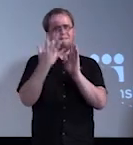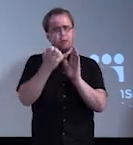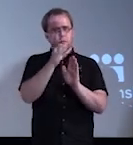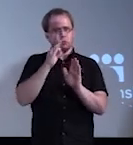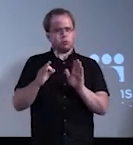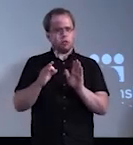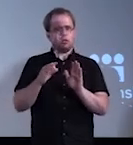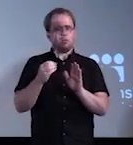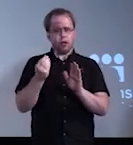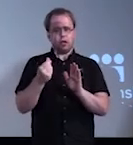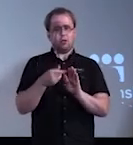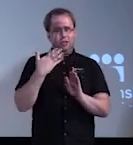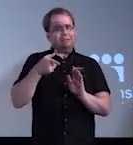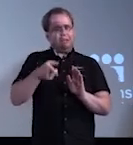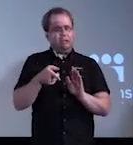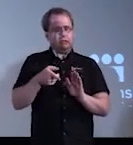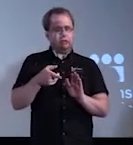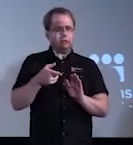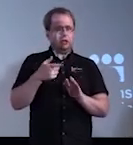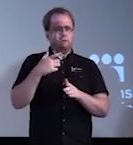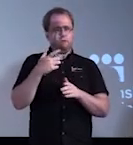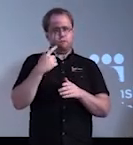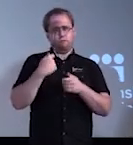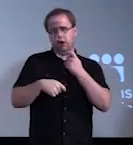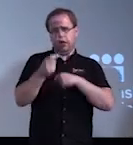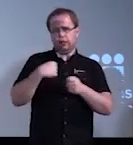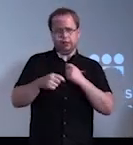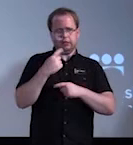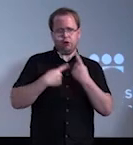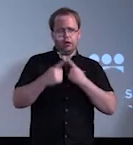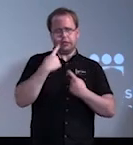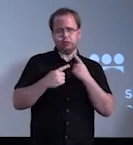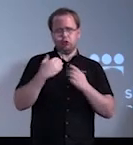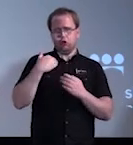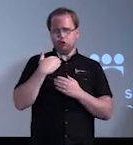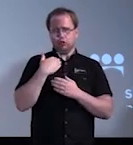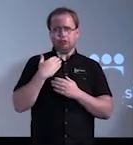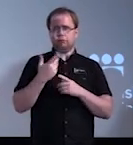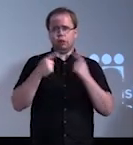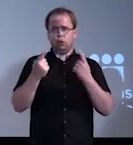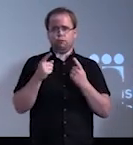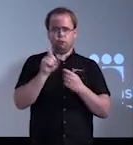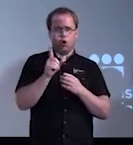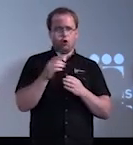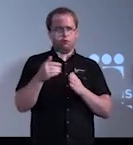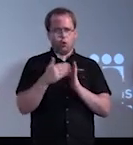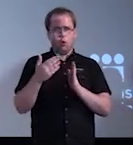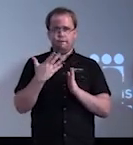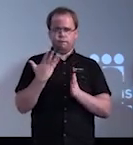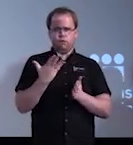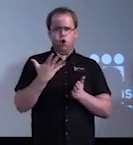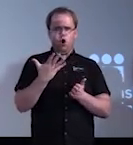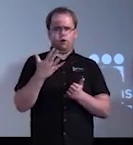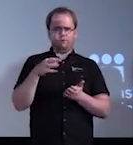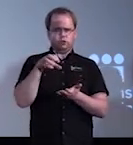säga det är den förhandlingsrösten som oavsett om det är 100% av pengarna eller 50% av pengarna skulle säga vad vill staten ha